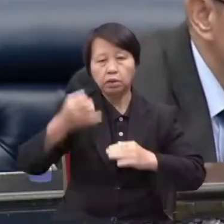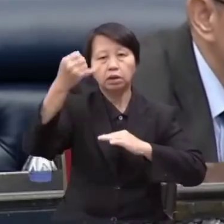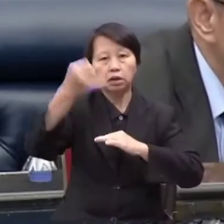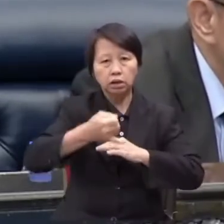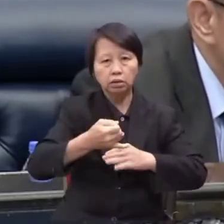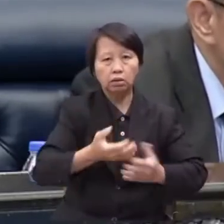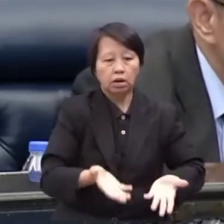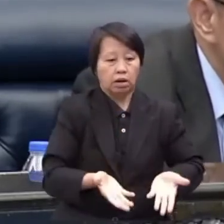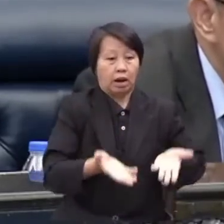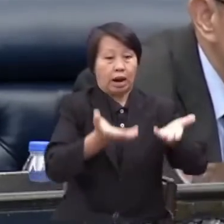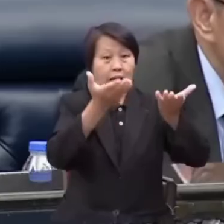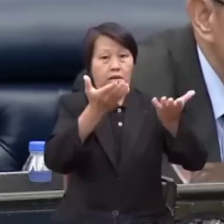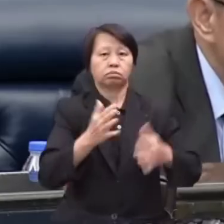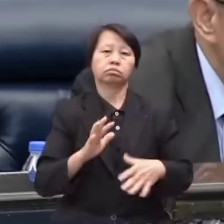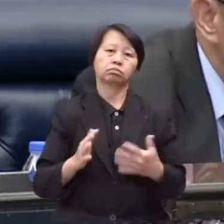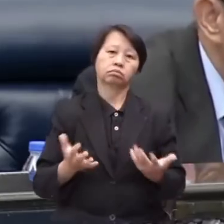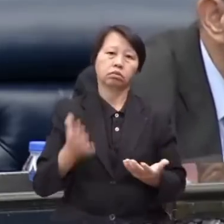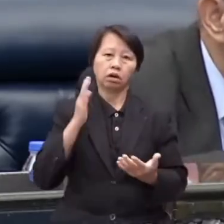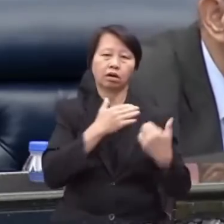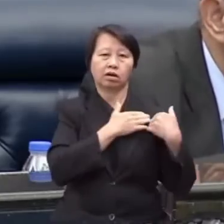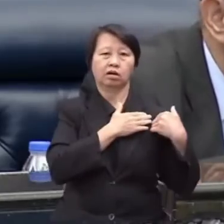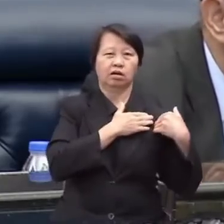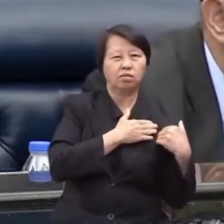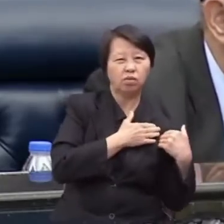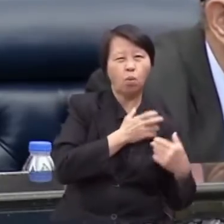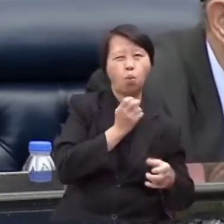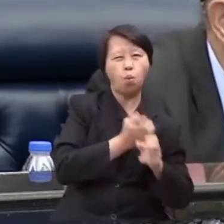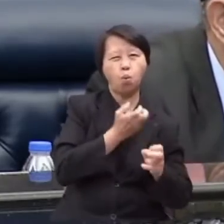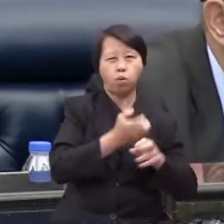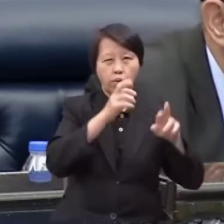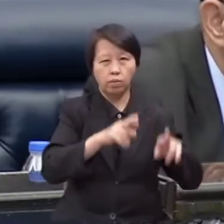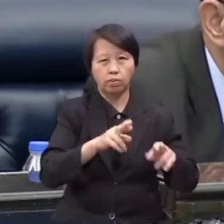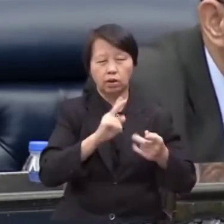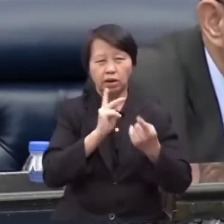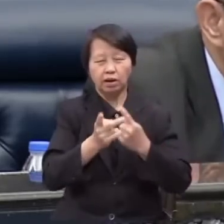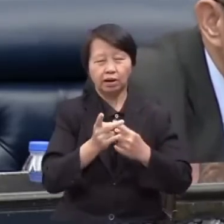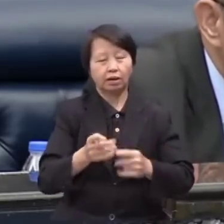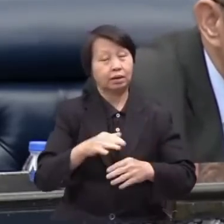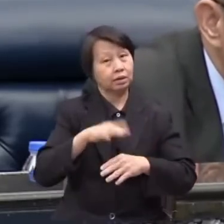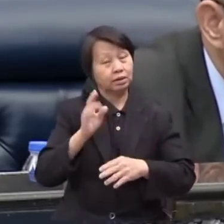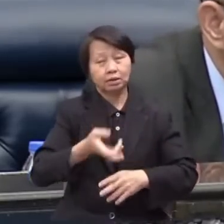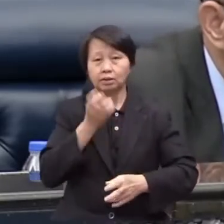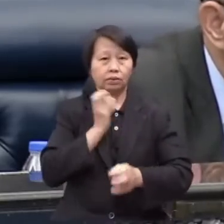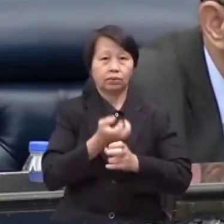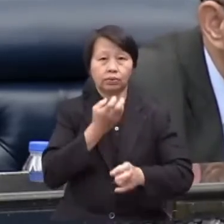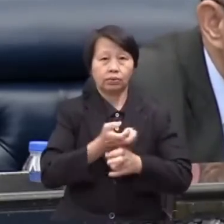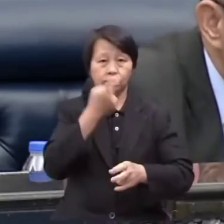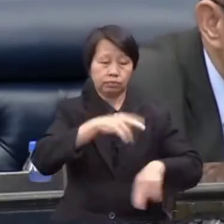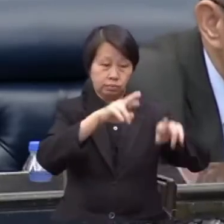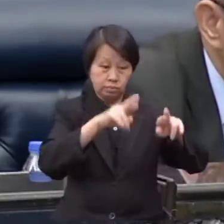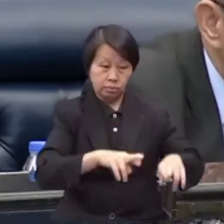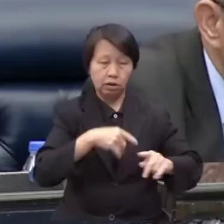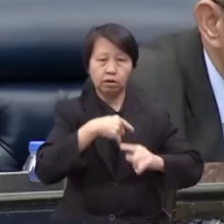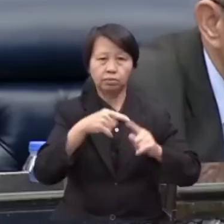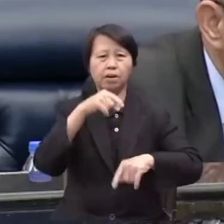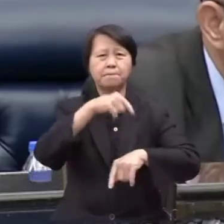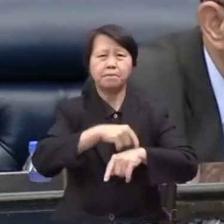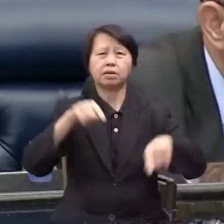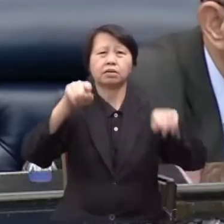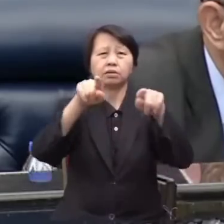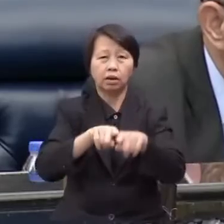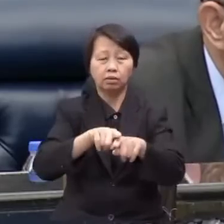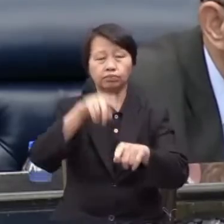import. Ini juga akan membebankan rakyat. Keadaan menjadi lebih sukar untuk rakyat apabila pada masa yang